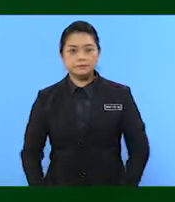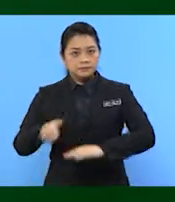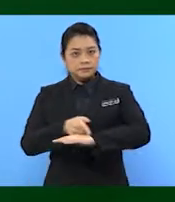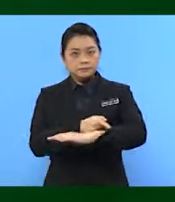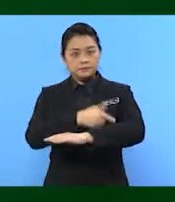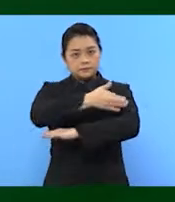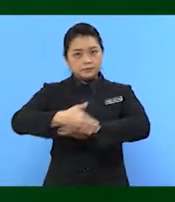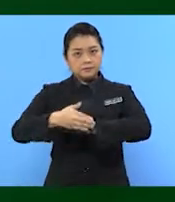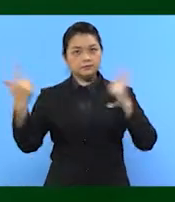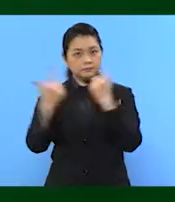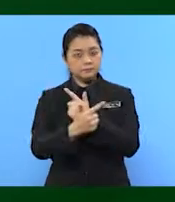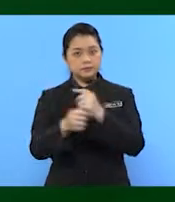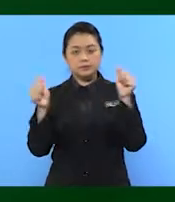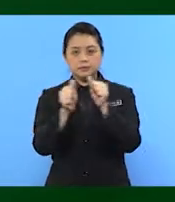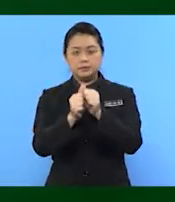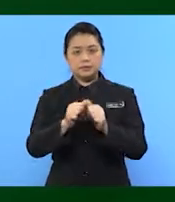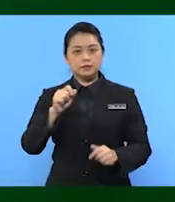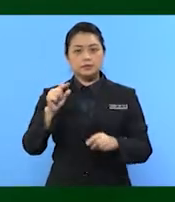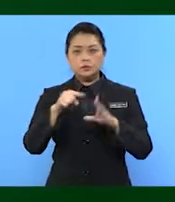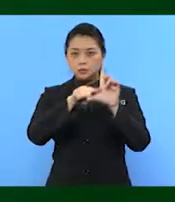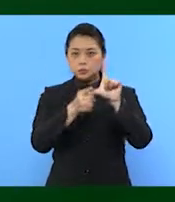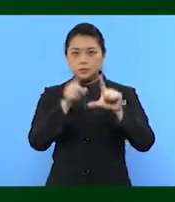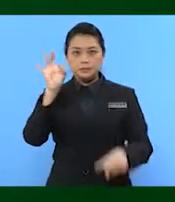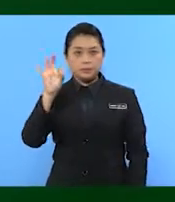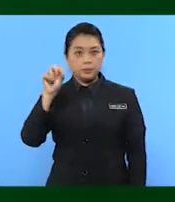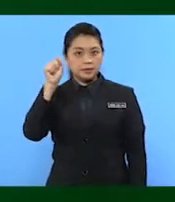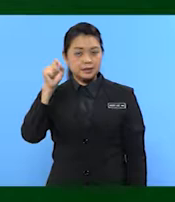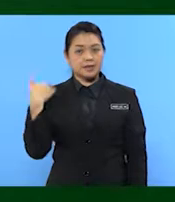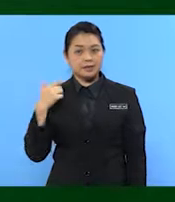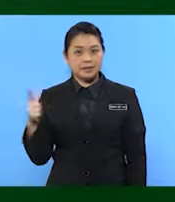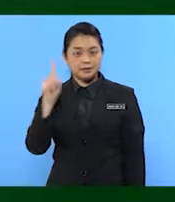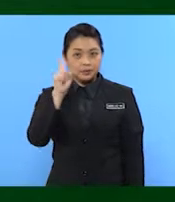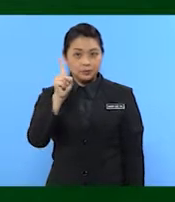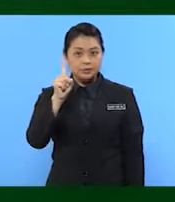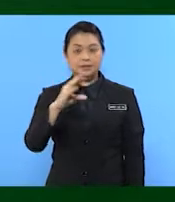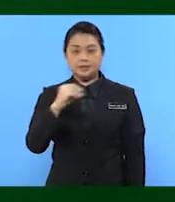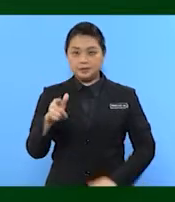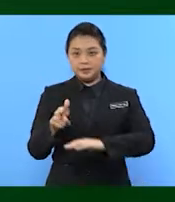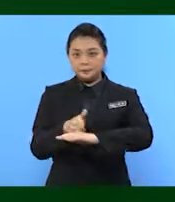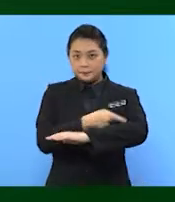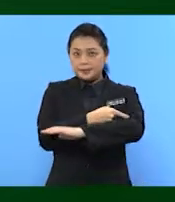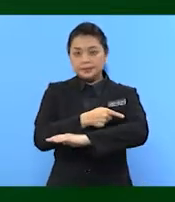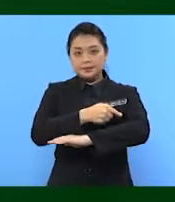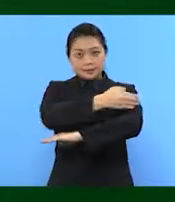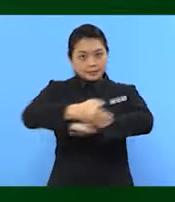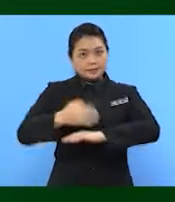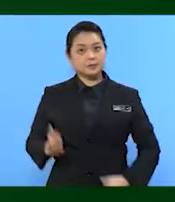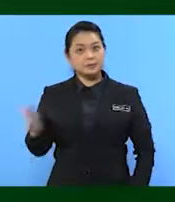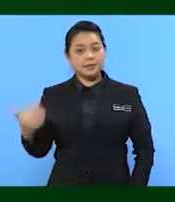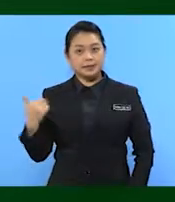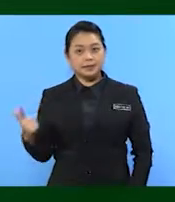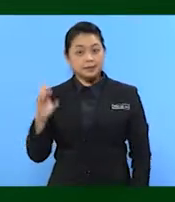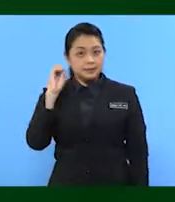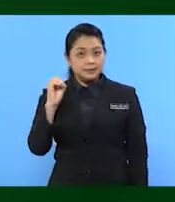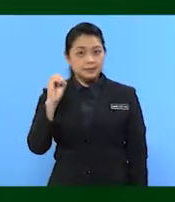Panjang sisi bertentangan dengan sudut 90 darjah ialah 1 unit dan panjang sisi bersebelahan ialah